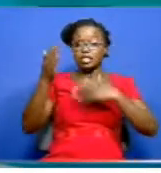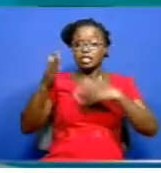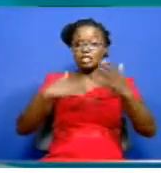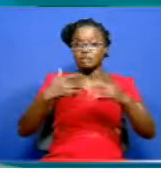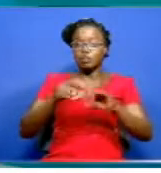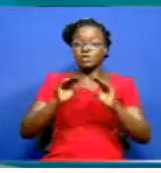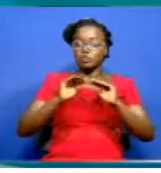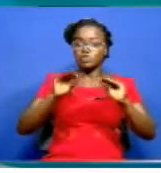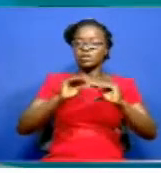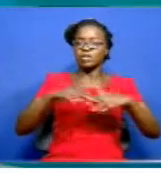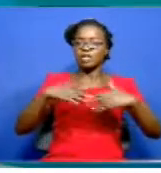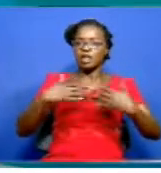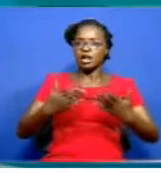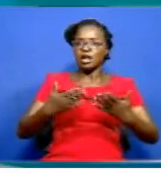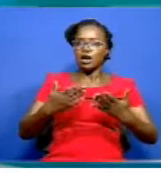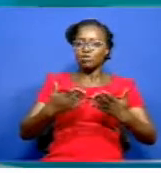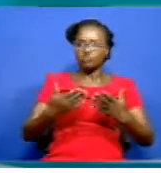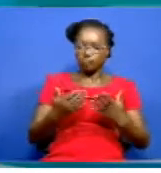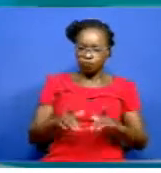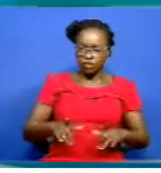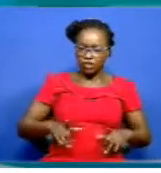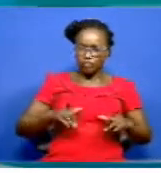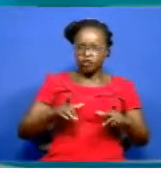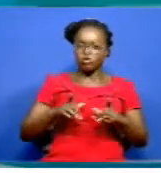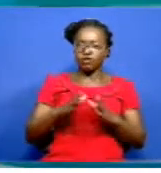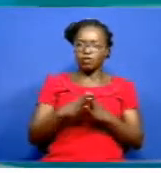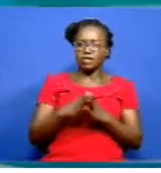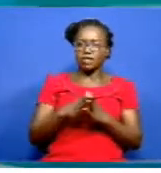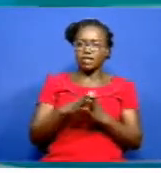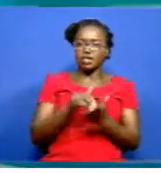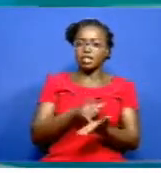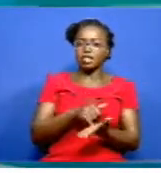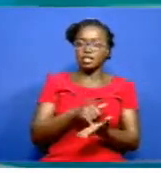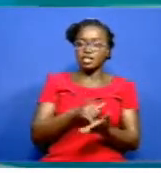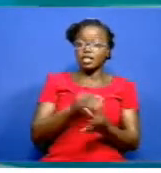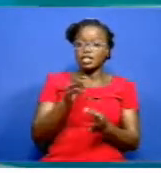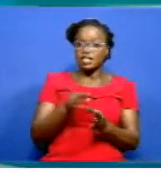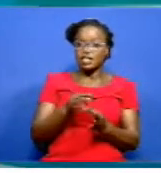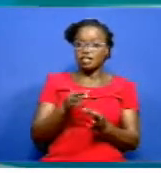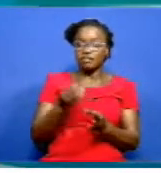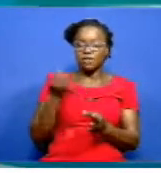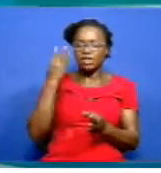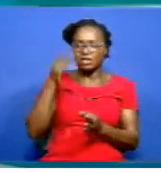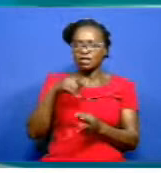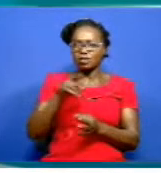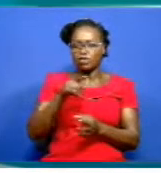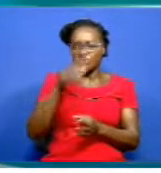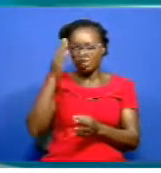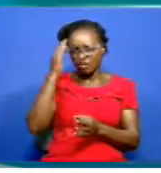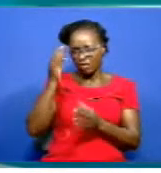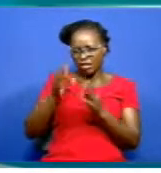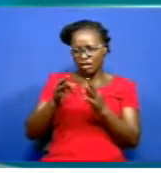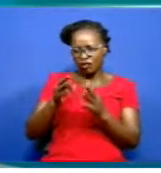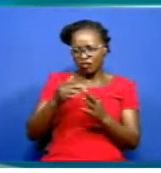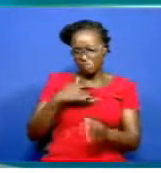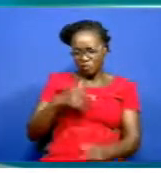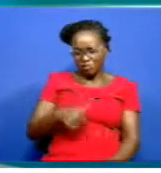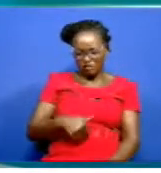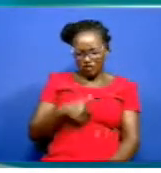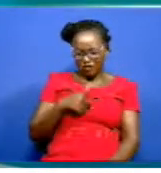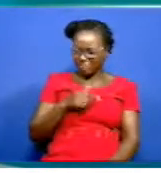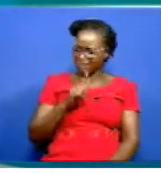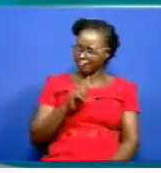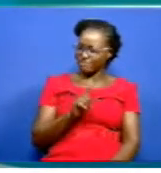tunakufundisha jinsi ya kucope. Ukijua unaanza kujifahamu, unajijua nikiona nimeanza kukua hivi na hivi na